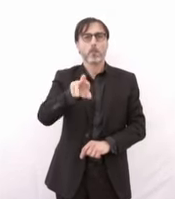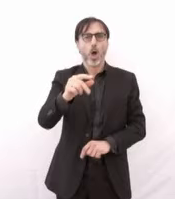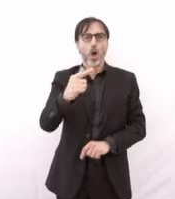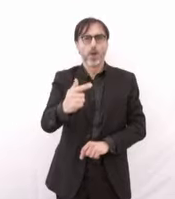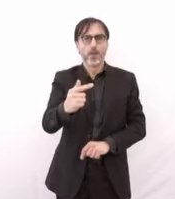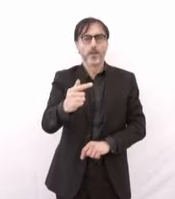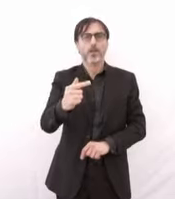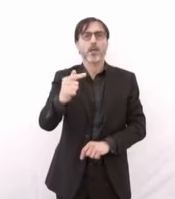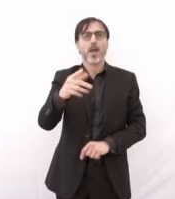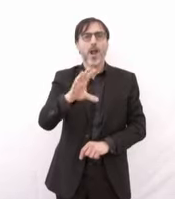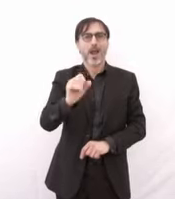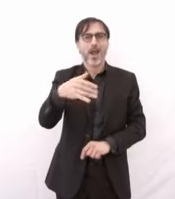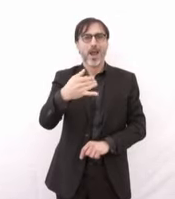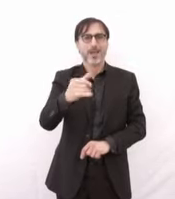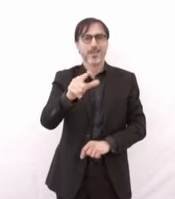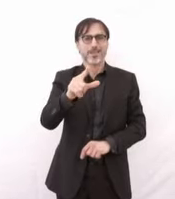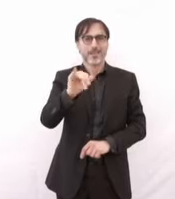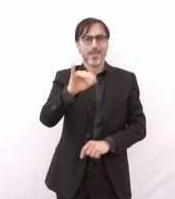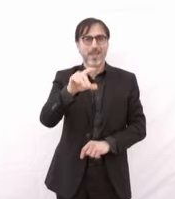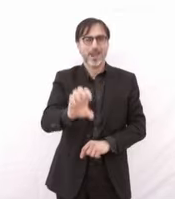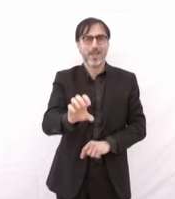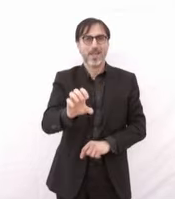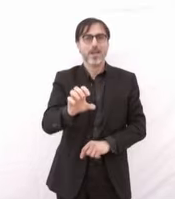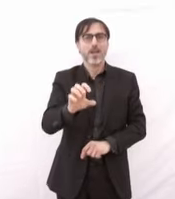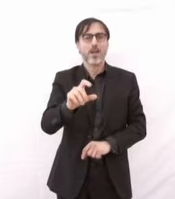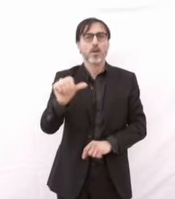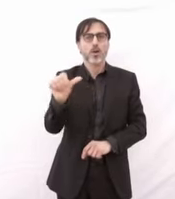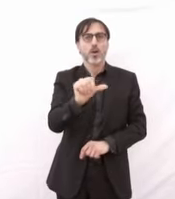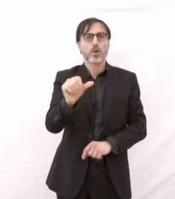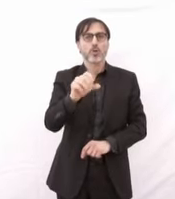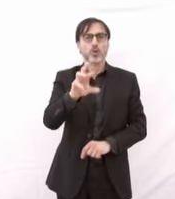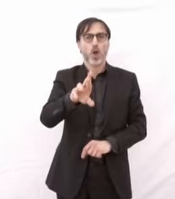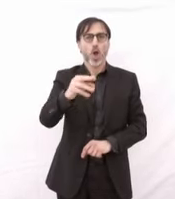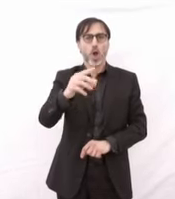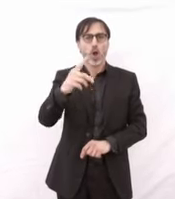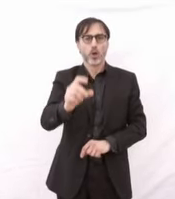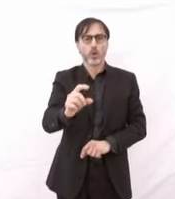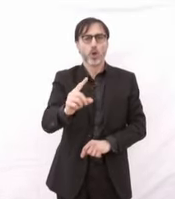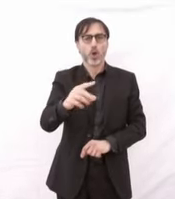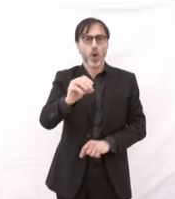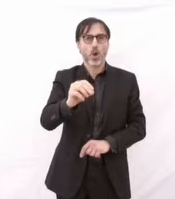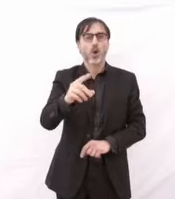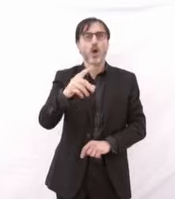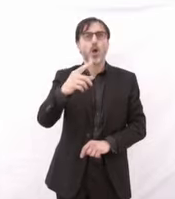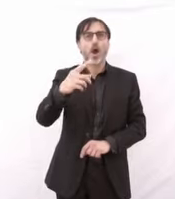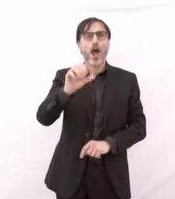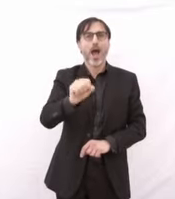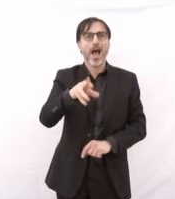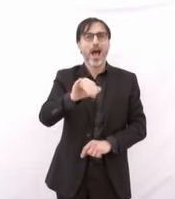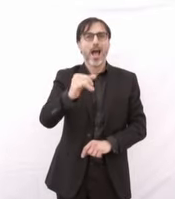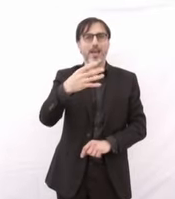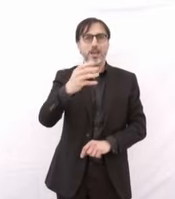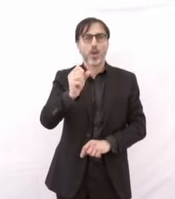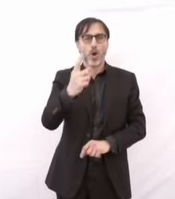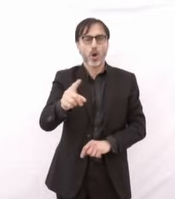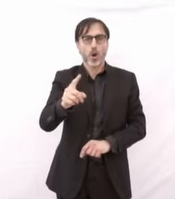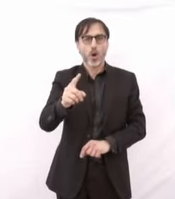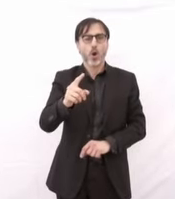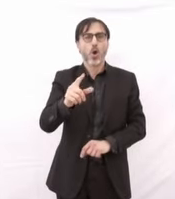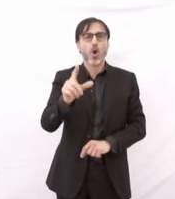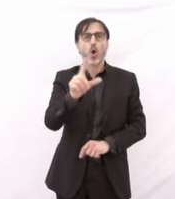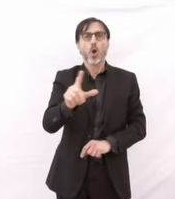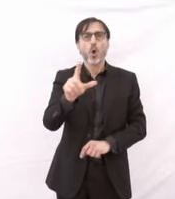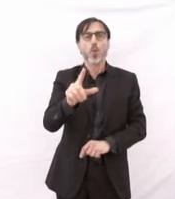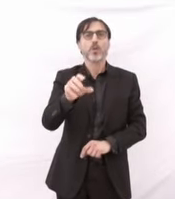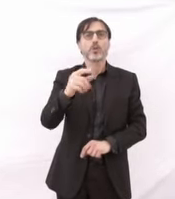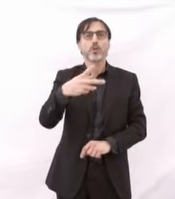Angelo Casile, Franco Scordo, Gianni Aricò, Luigi